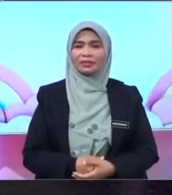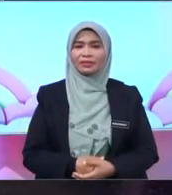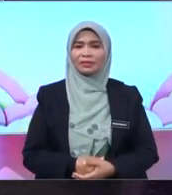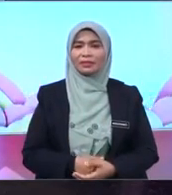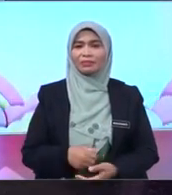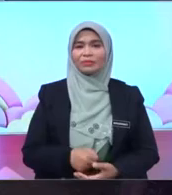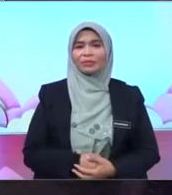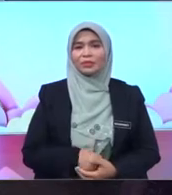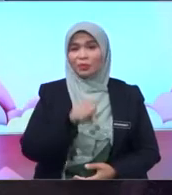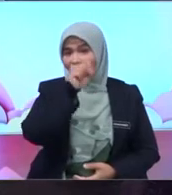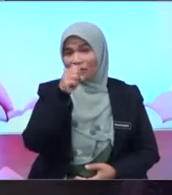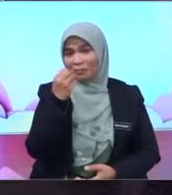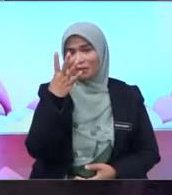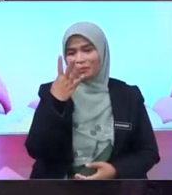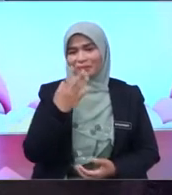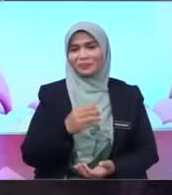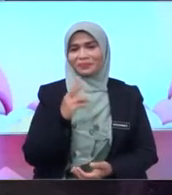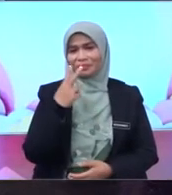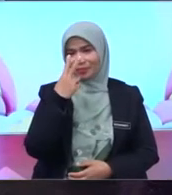tengok 1